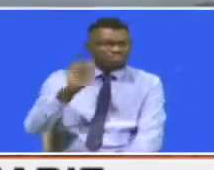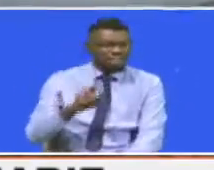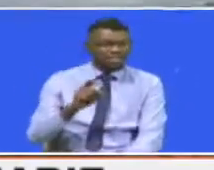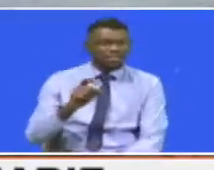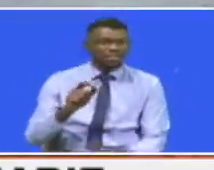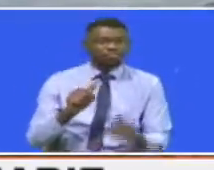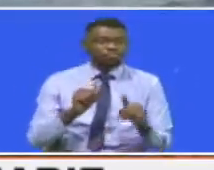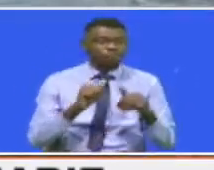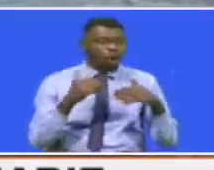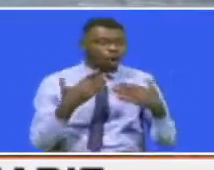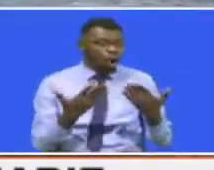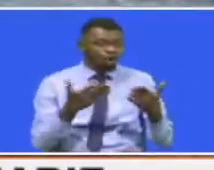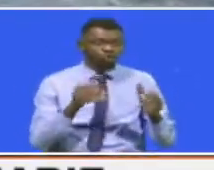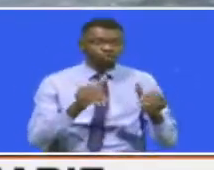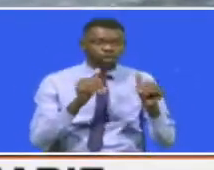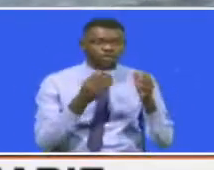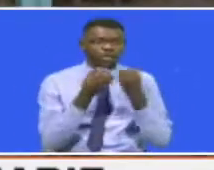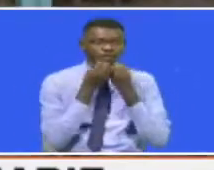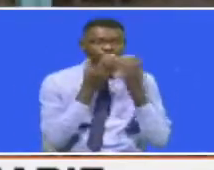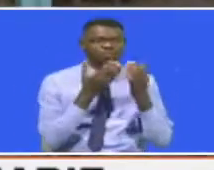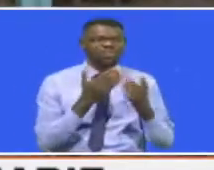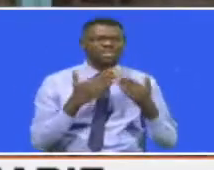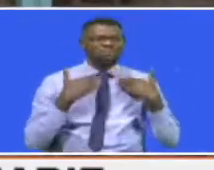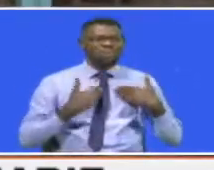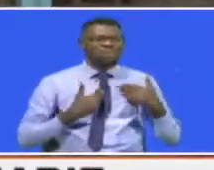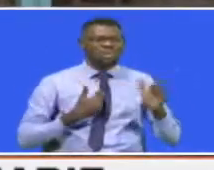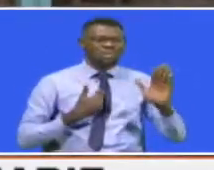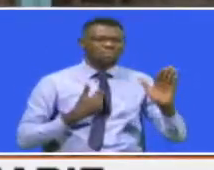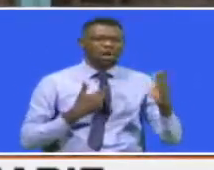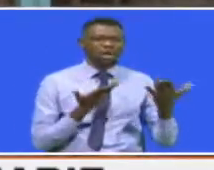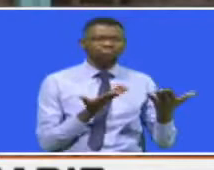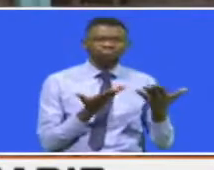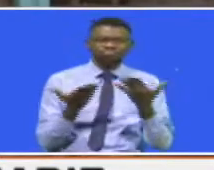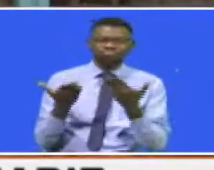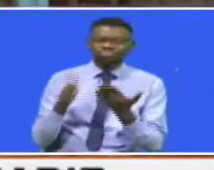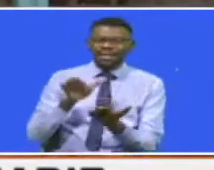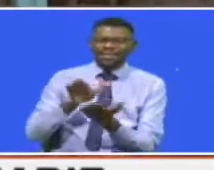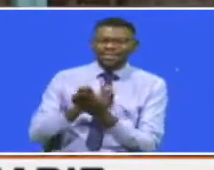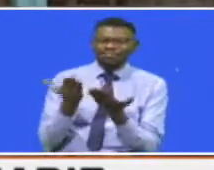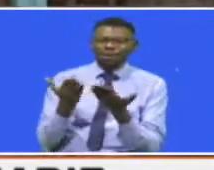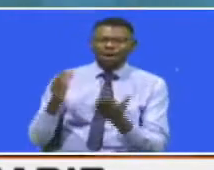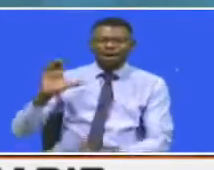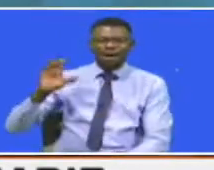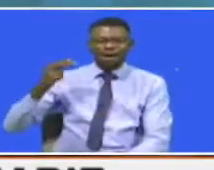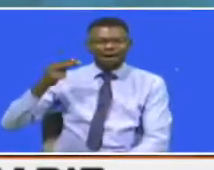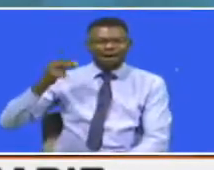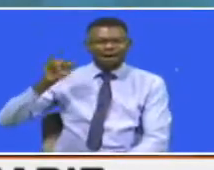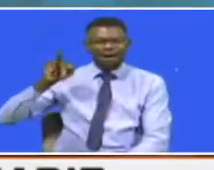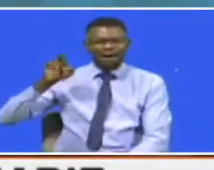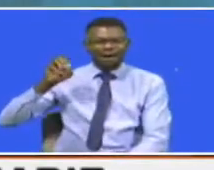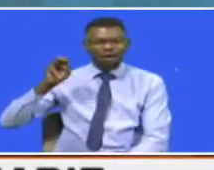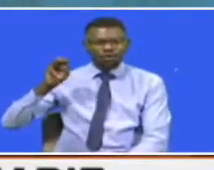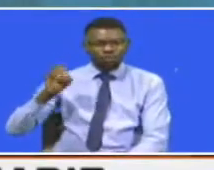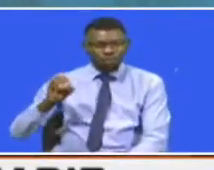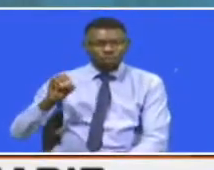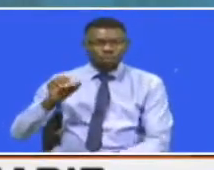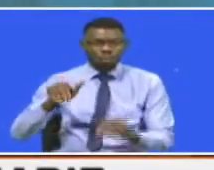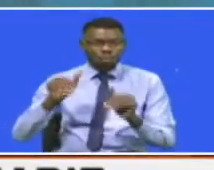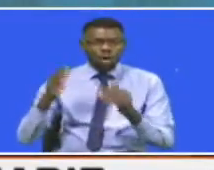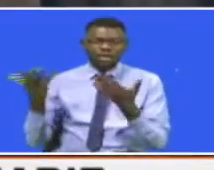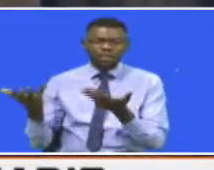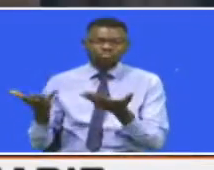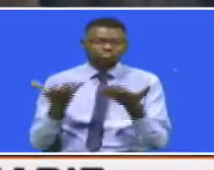mhalifu katika kituo kingine. Mwili wa Arshad umehifadhiwa katika hifadhi ya maiti ya Chiromo, Nairobi, ukingoja kusafirishwa